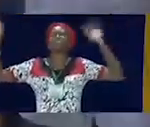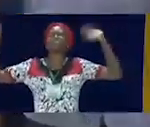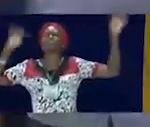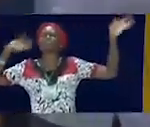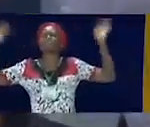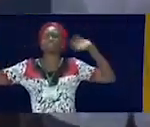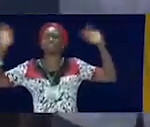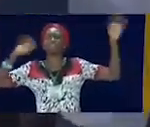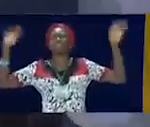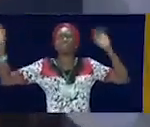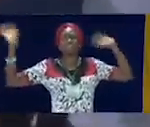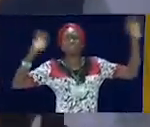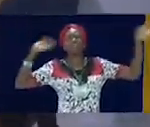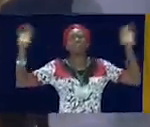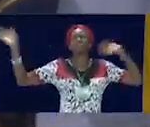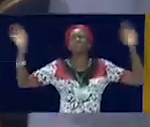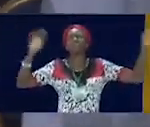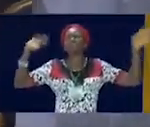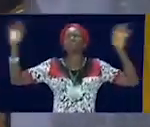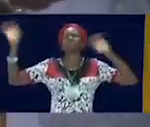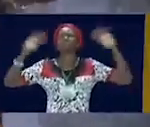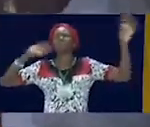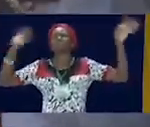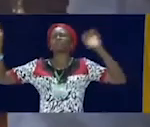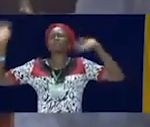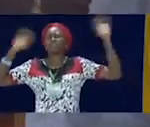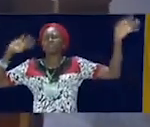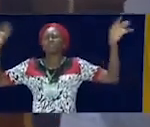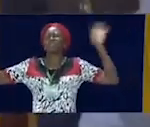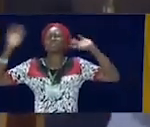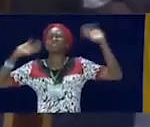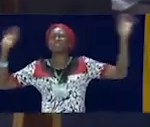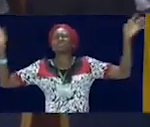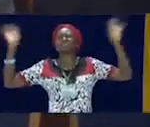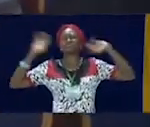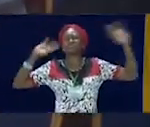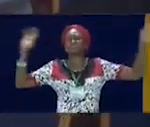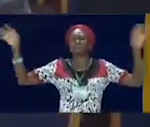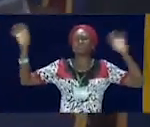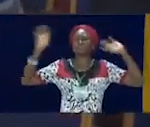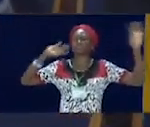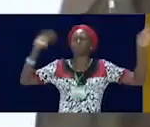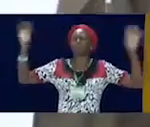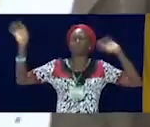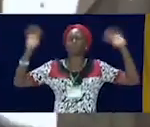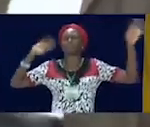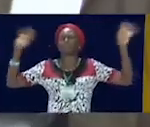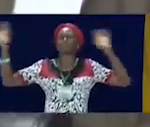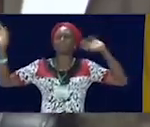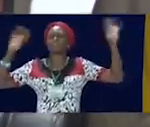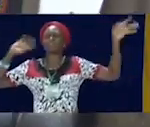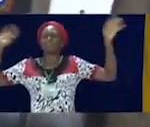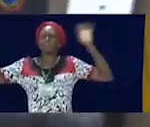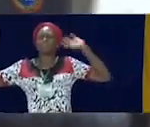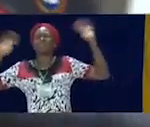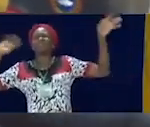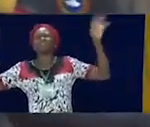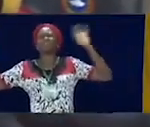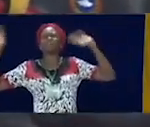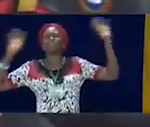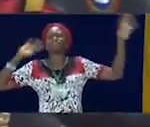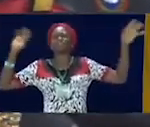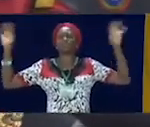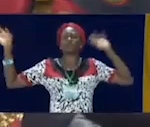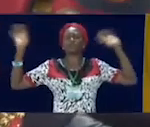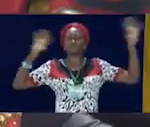mokoronde re mankashike re mokotunda. Iro makakoro mama mama kashende.